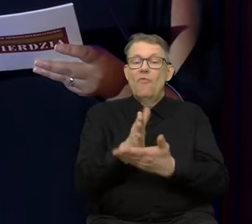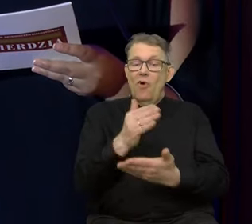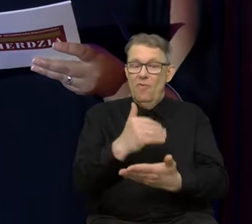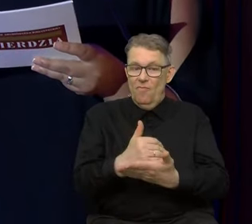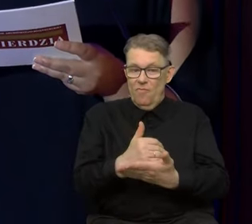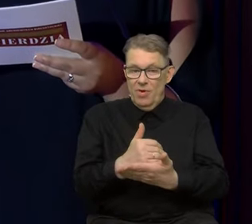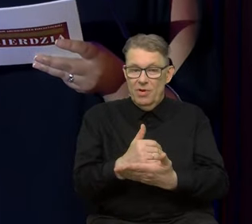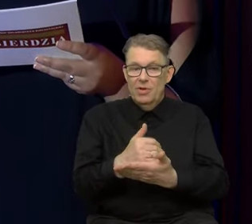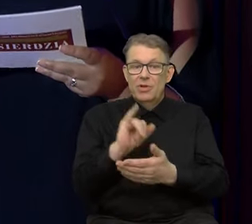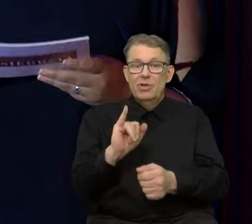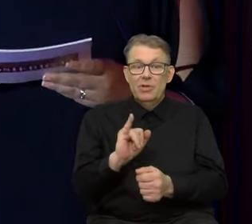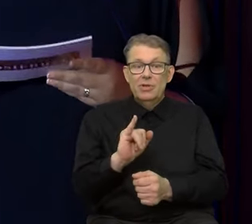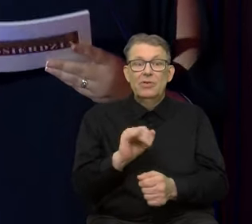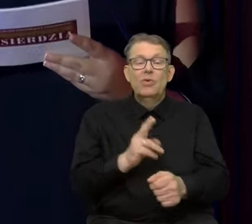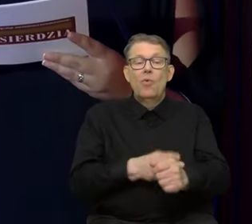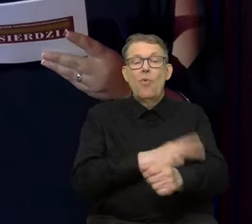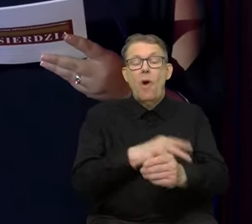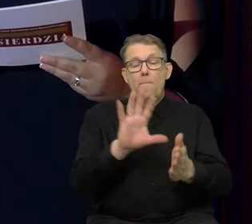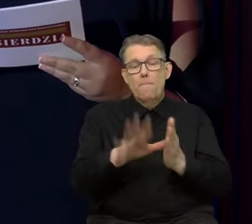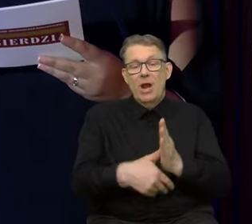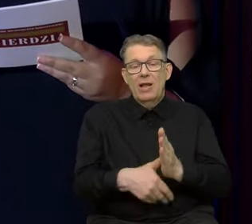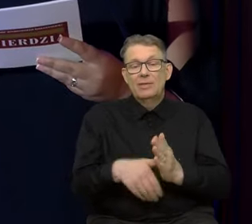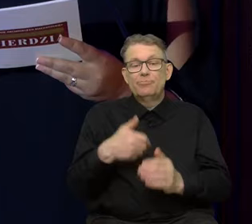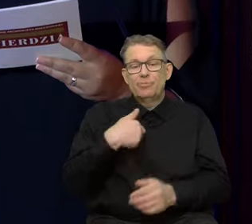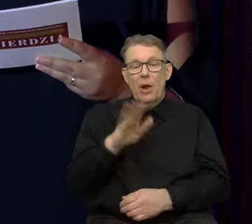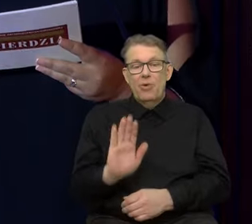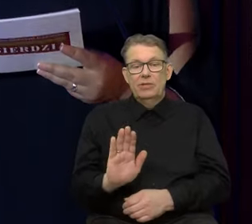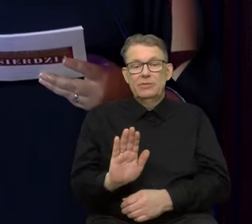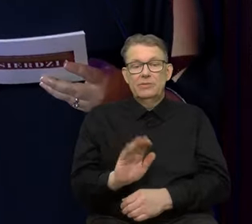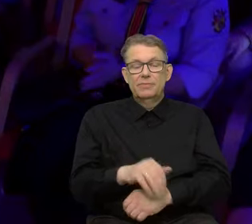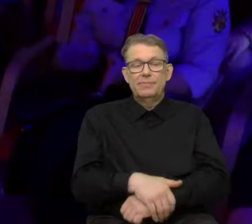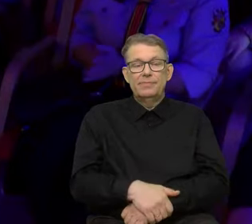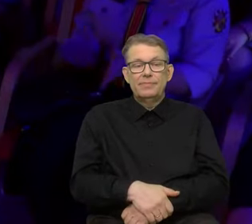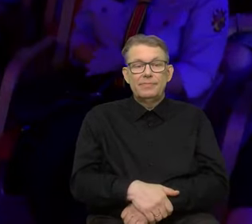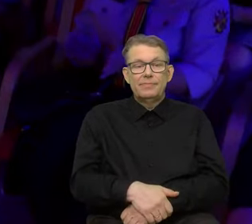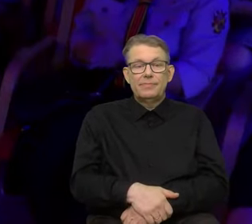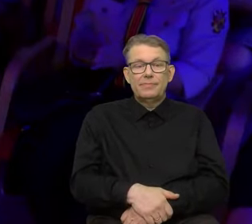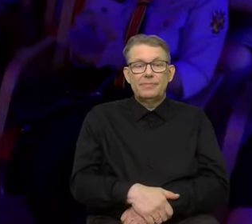Wojewódzkiego i Urzędu Miejskiego w Białymstoku.